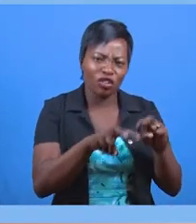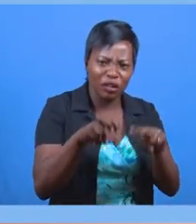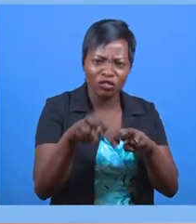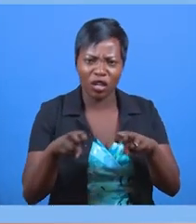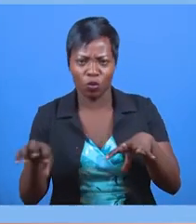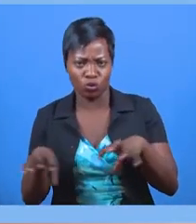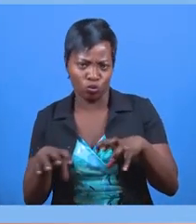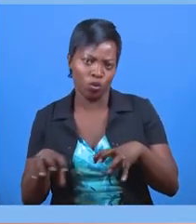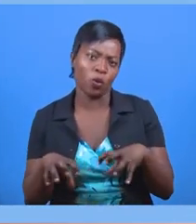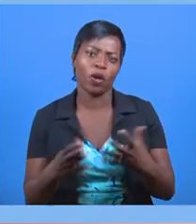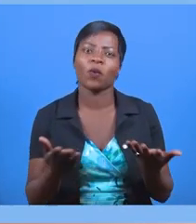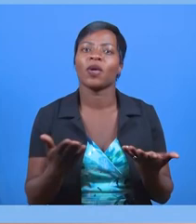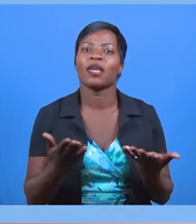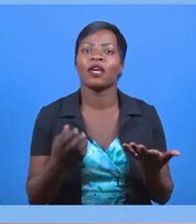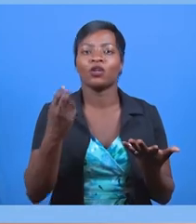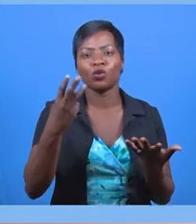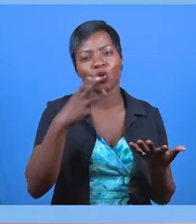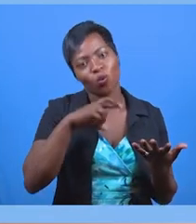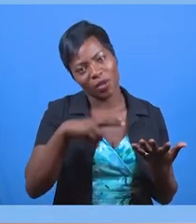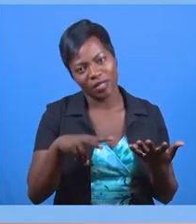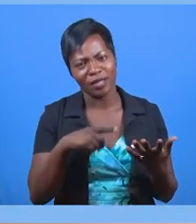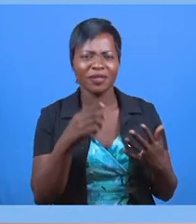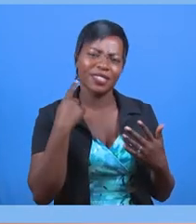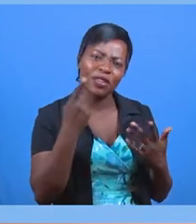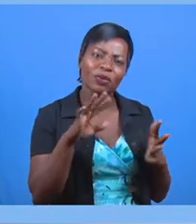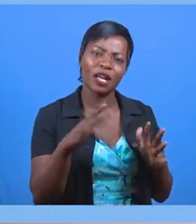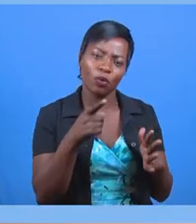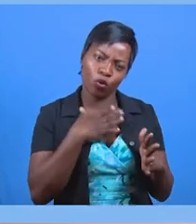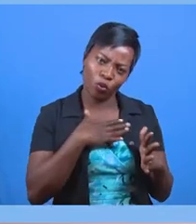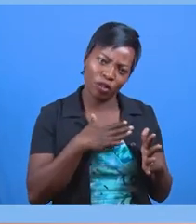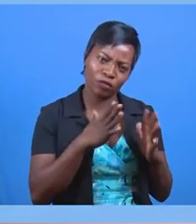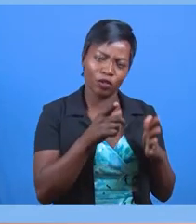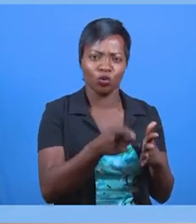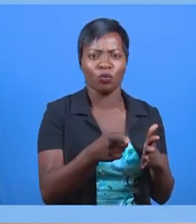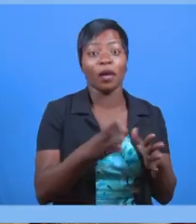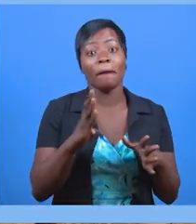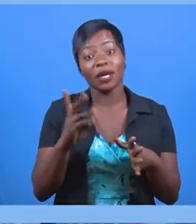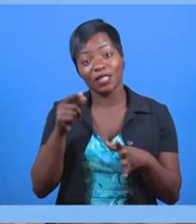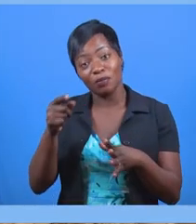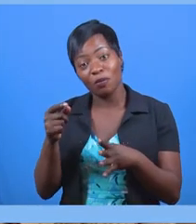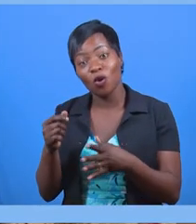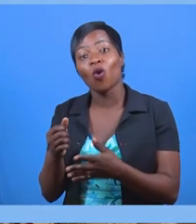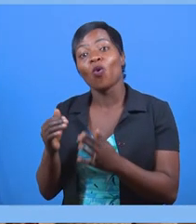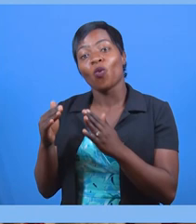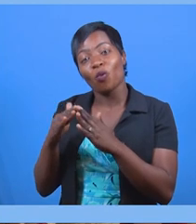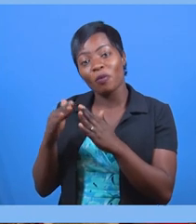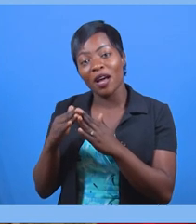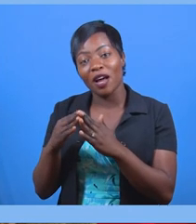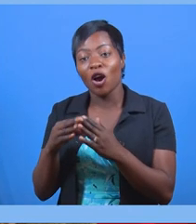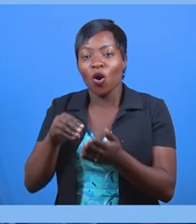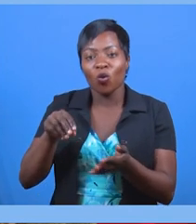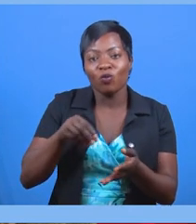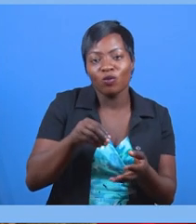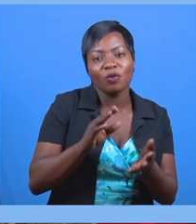vangouya kuzotsvaga basa. Isi tiri kuti Muyenzi Haapedze Dura, imi makatenga hupfu hwekuti tiri vashanu pano.